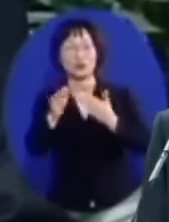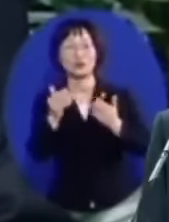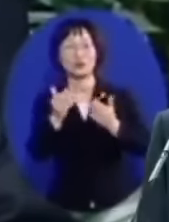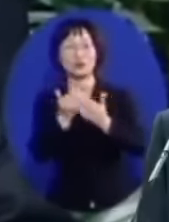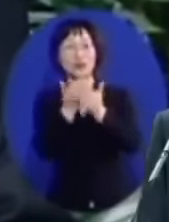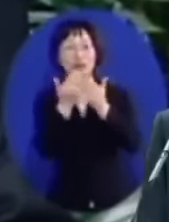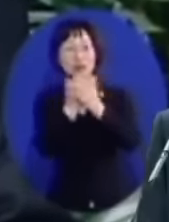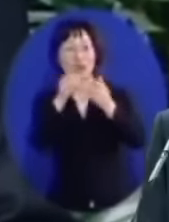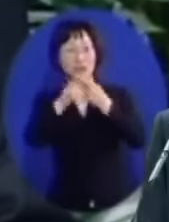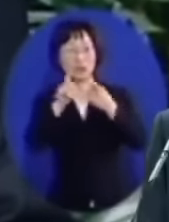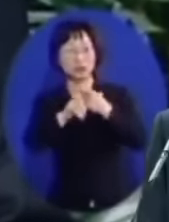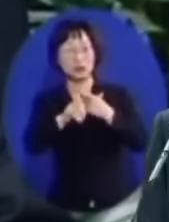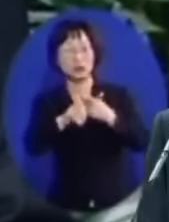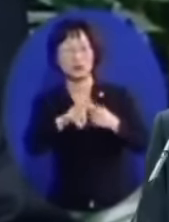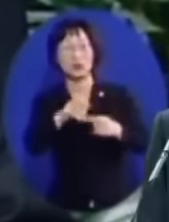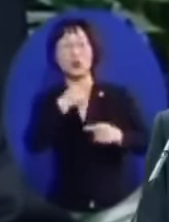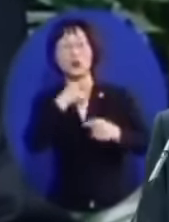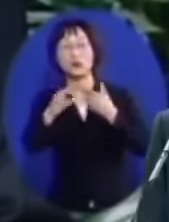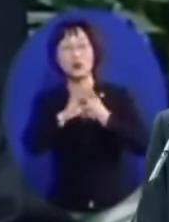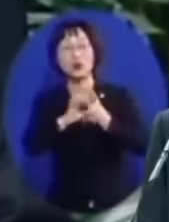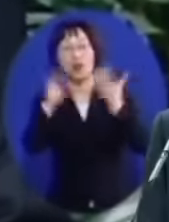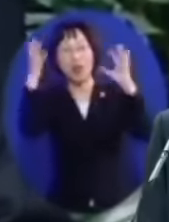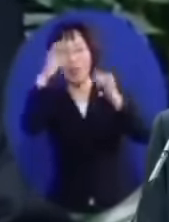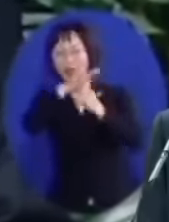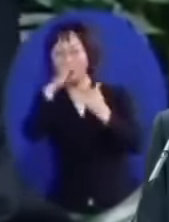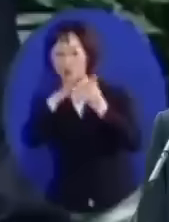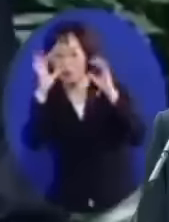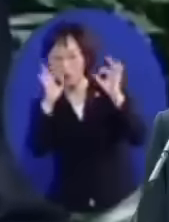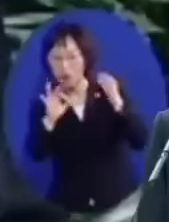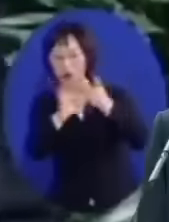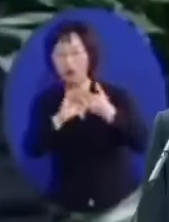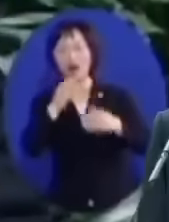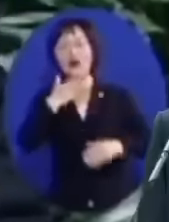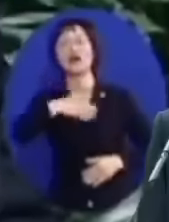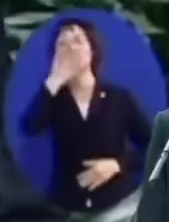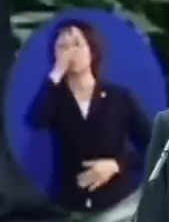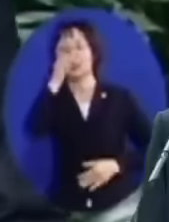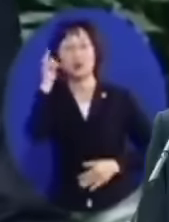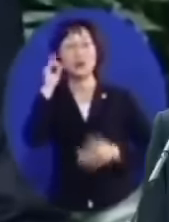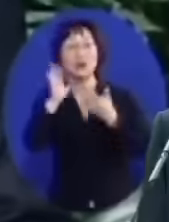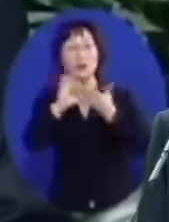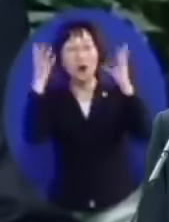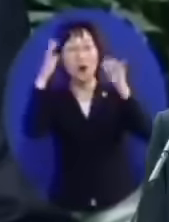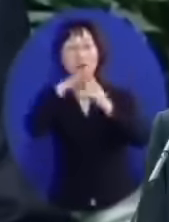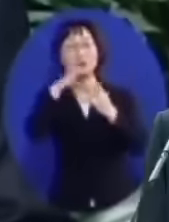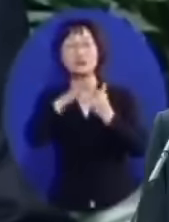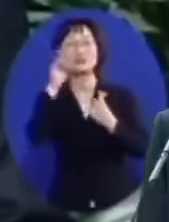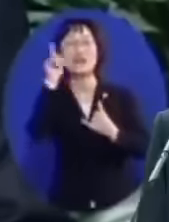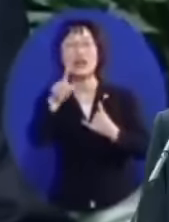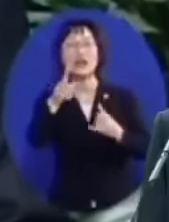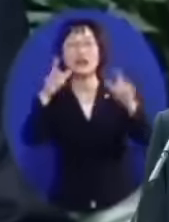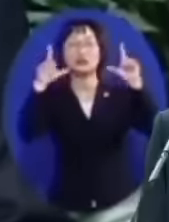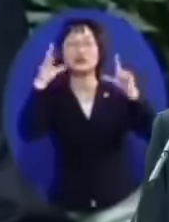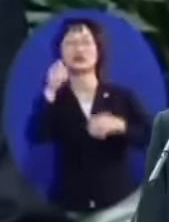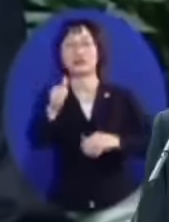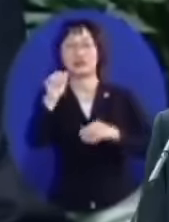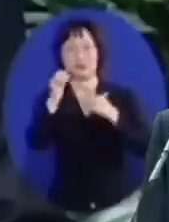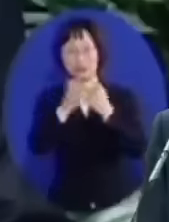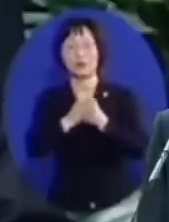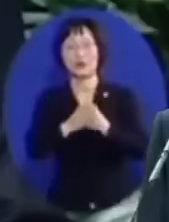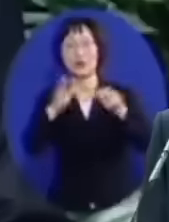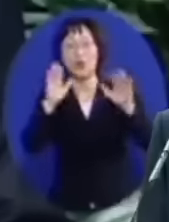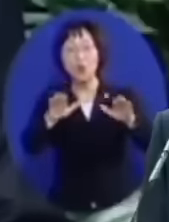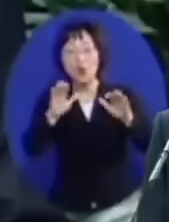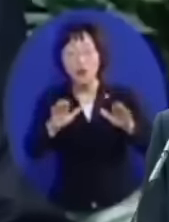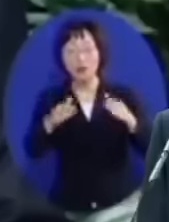그곳의 어린이들을 살펴보면 잘 알 수가 있는 것입니다. 왜냐하면 어린이는 내일의 주인이기 때문인 것입니다. 오늘은